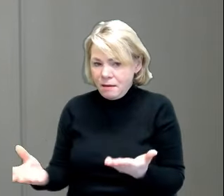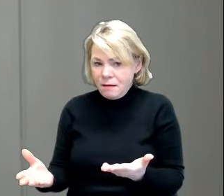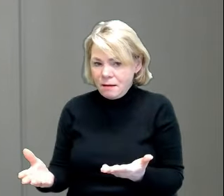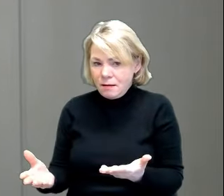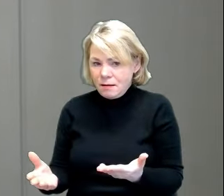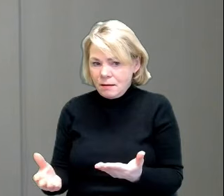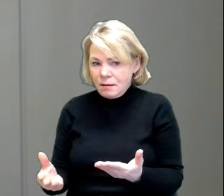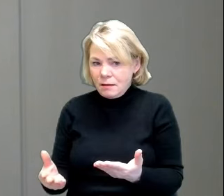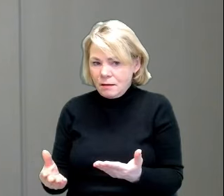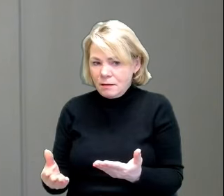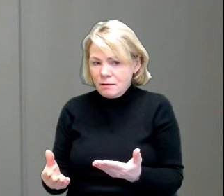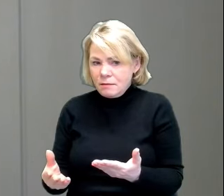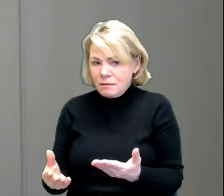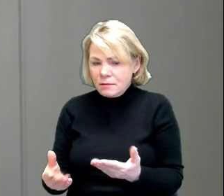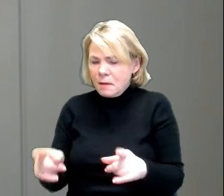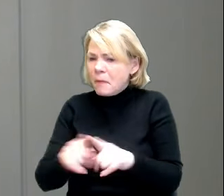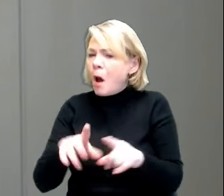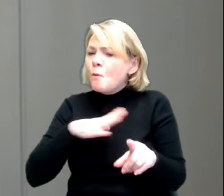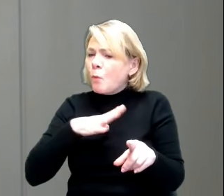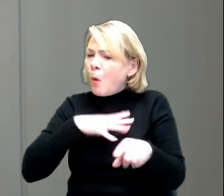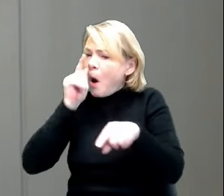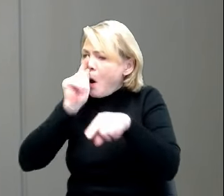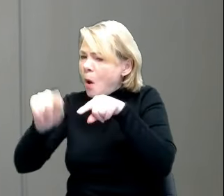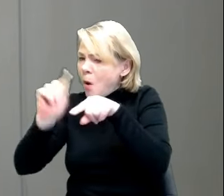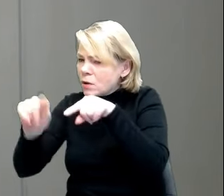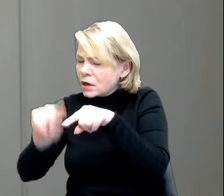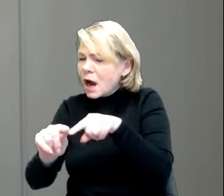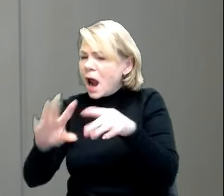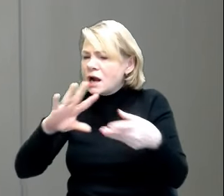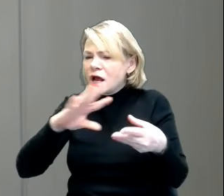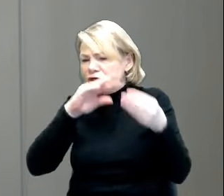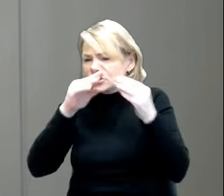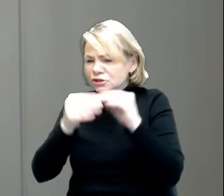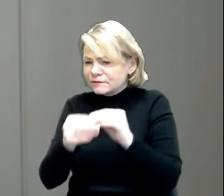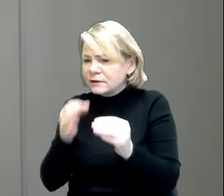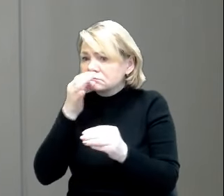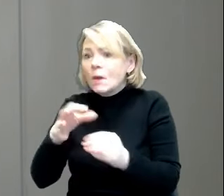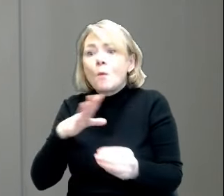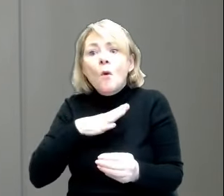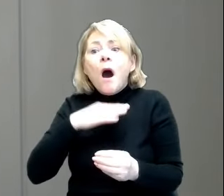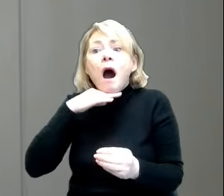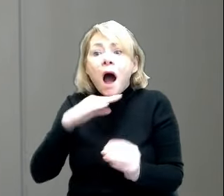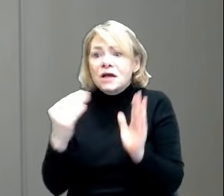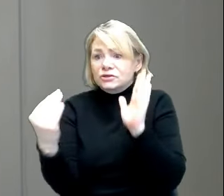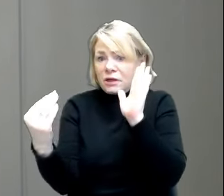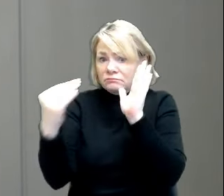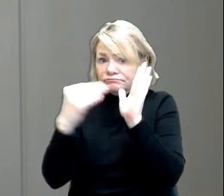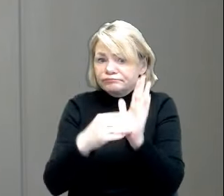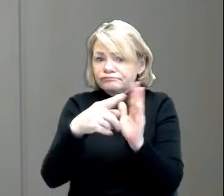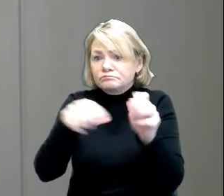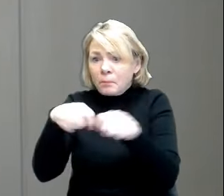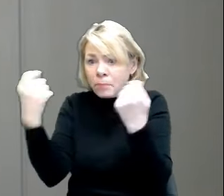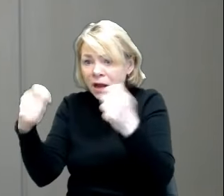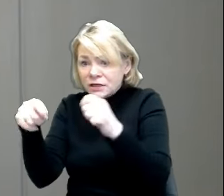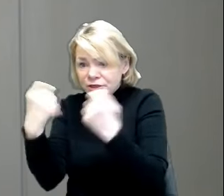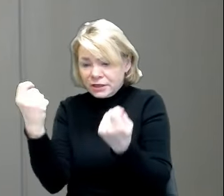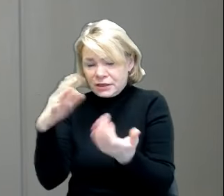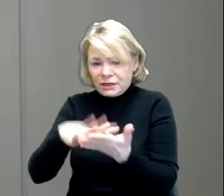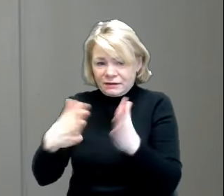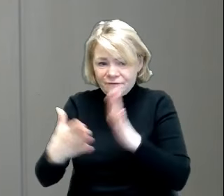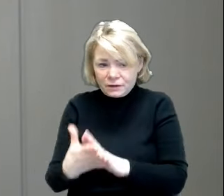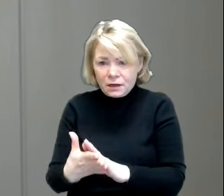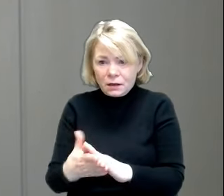kontrolierės išvadų kuriame aiškiai nurodyta kad administracija pažeidžia tarybos nustatytas tvarkas iki šios dienos konkursas